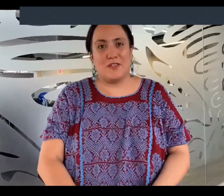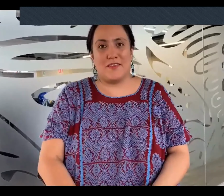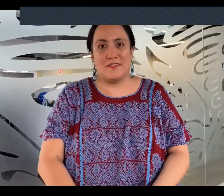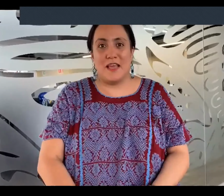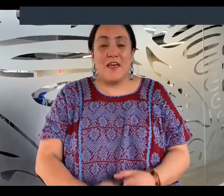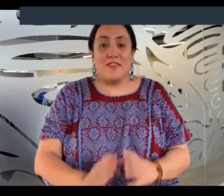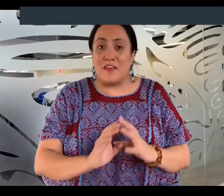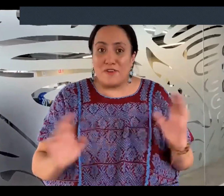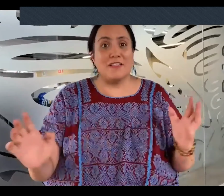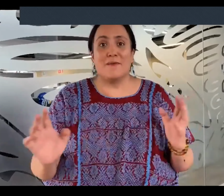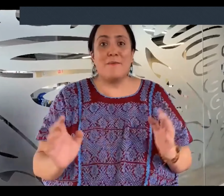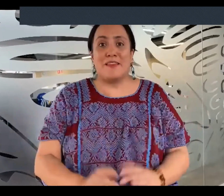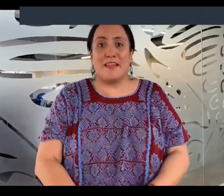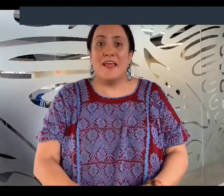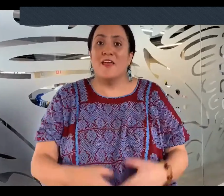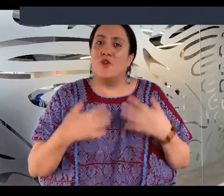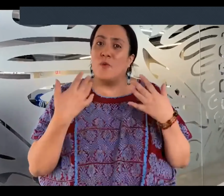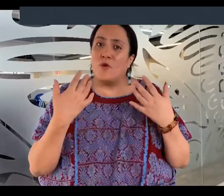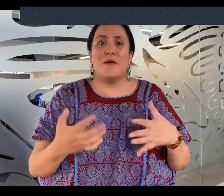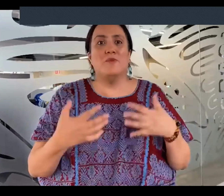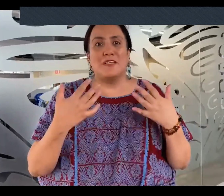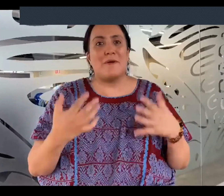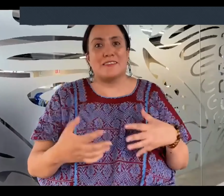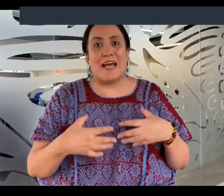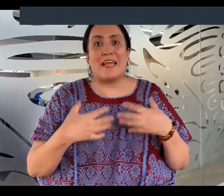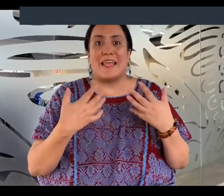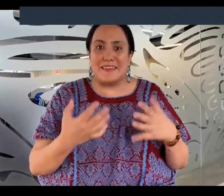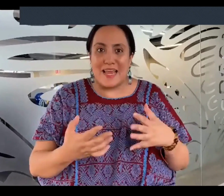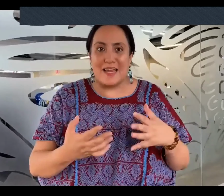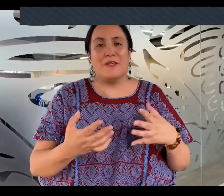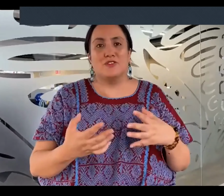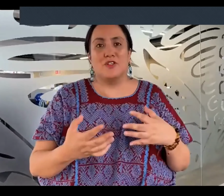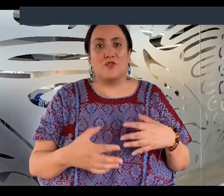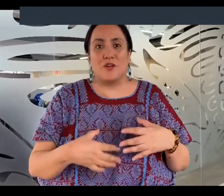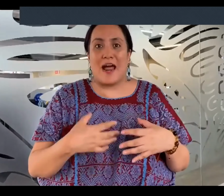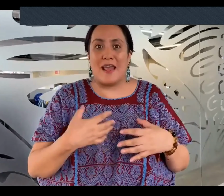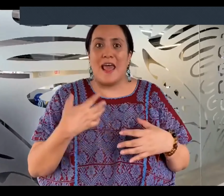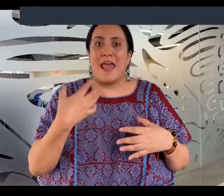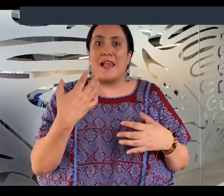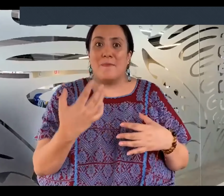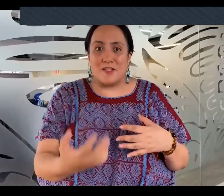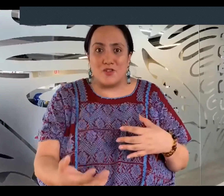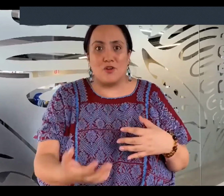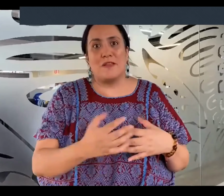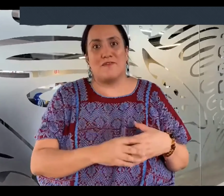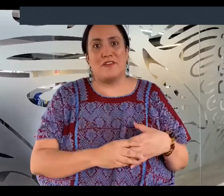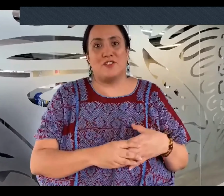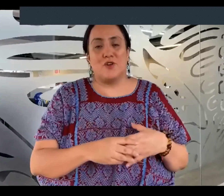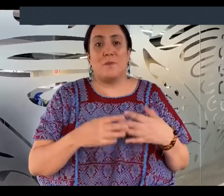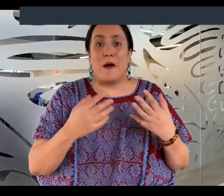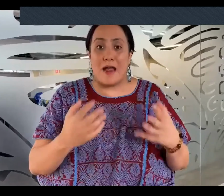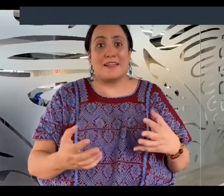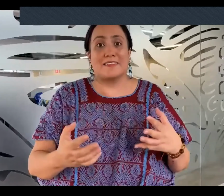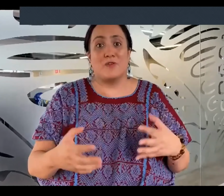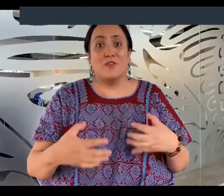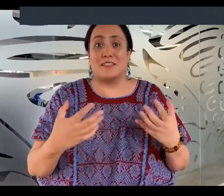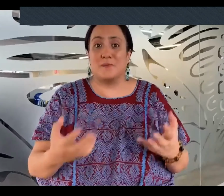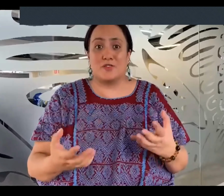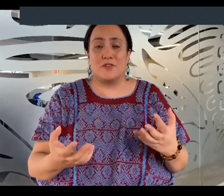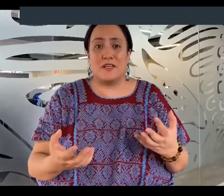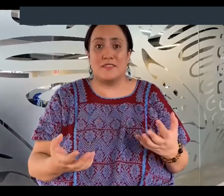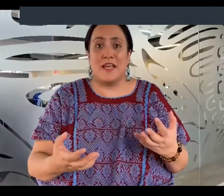véritable politique d'engagement des personnes. Nous ne pouvons pas aller de l'avant en termes de fourniture d'un